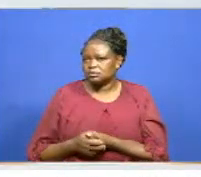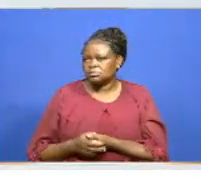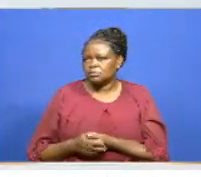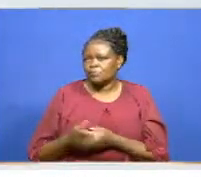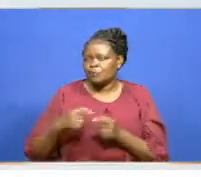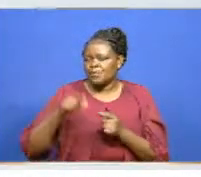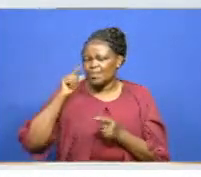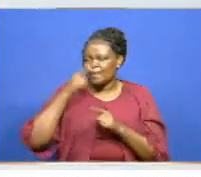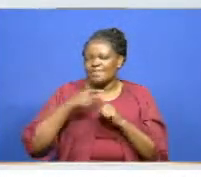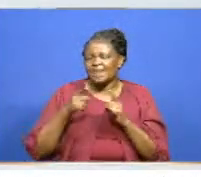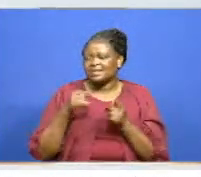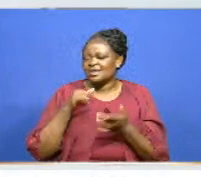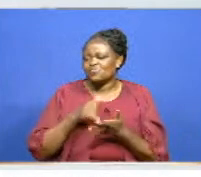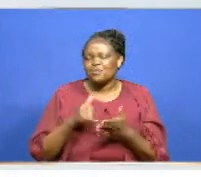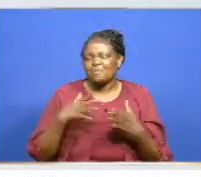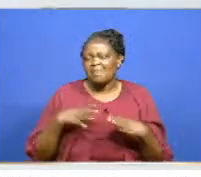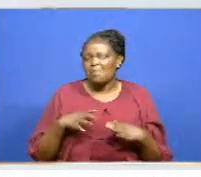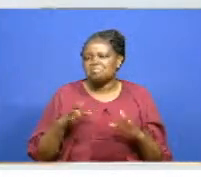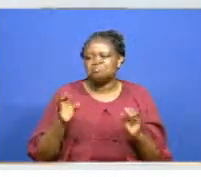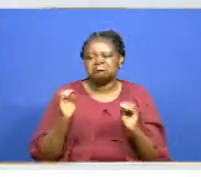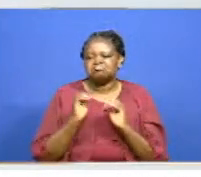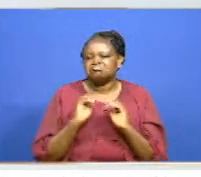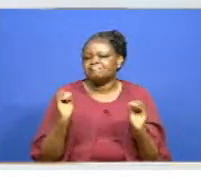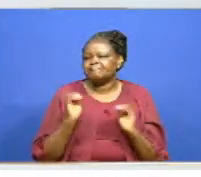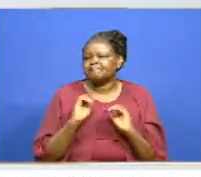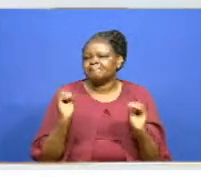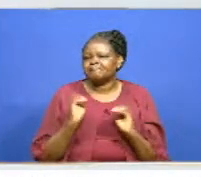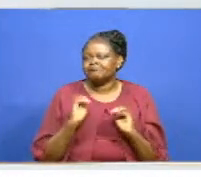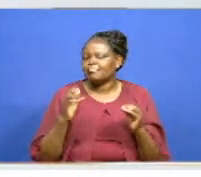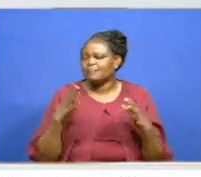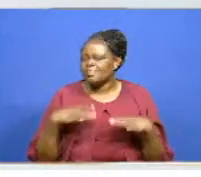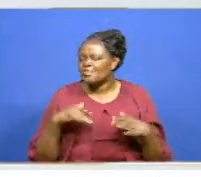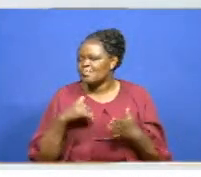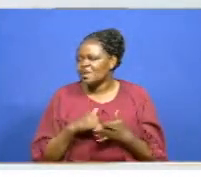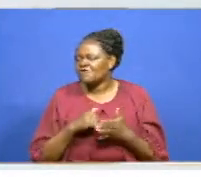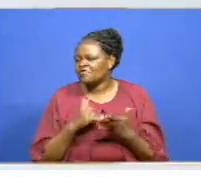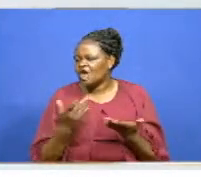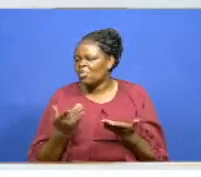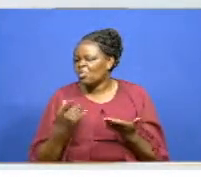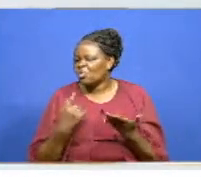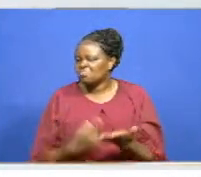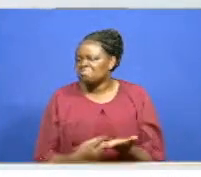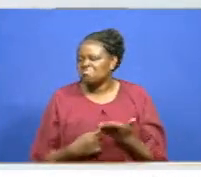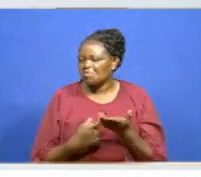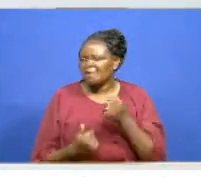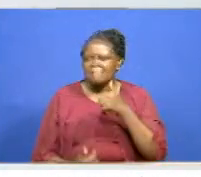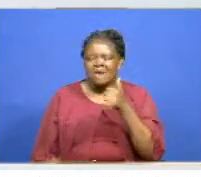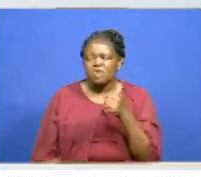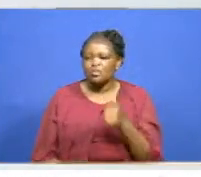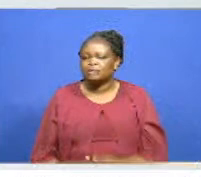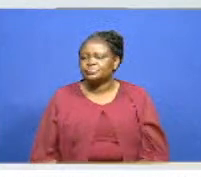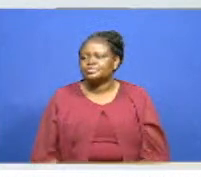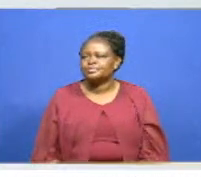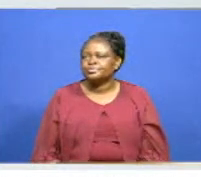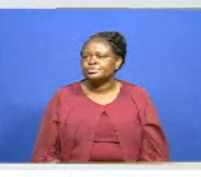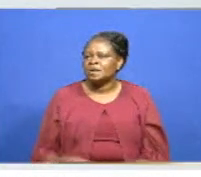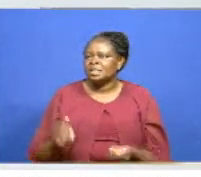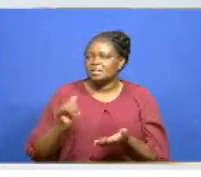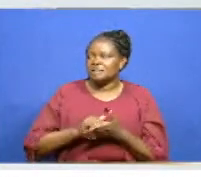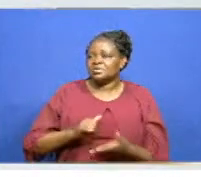lakini hawajaweza kukaa chini na kuweza kuangazia ni vipi watakavyoanza kuhakikisha kwamba jumuiya hii ya pwani